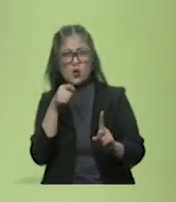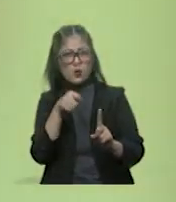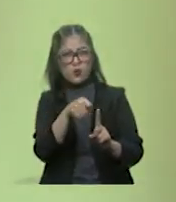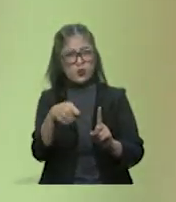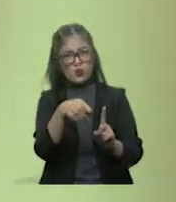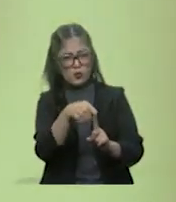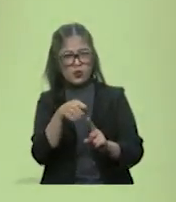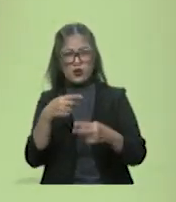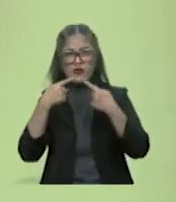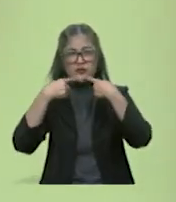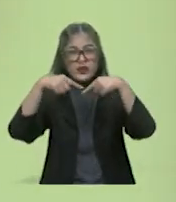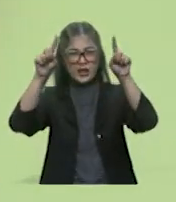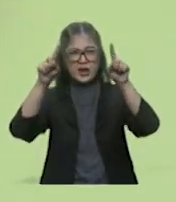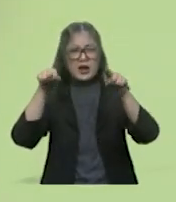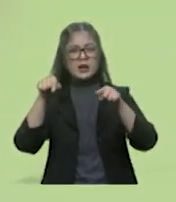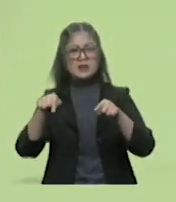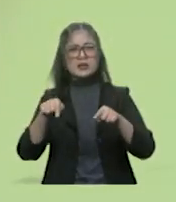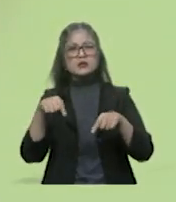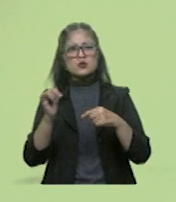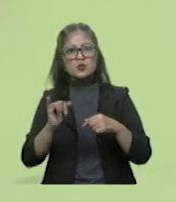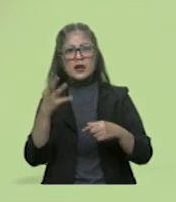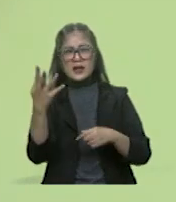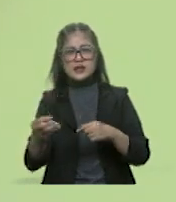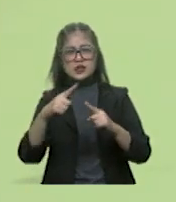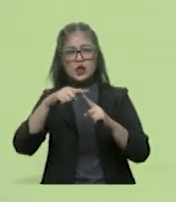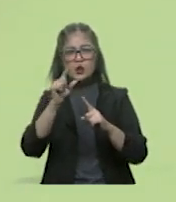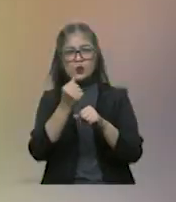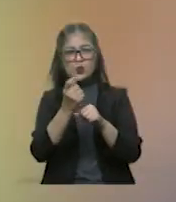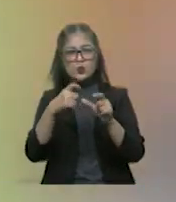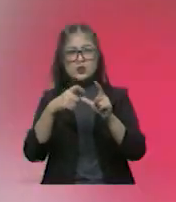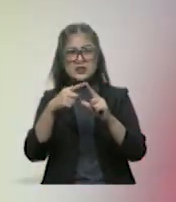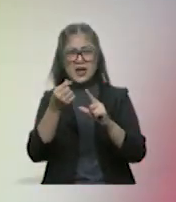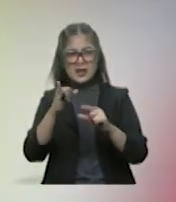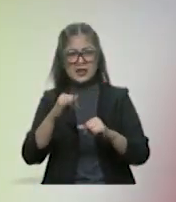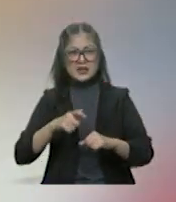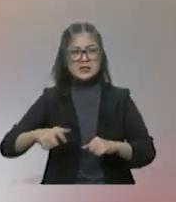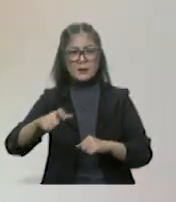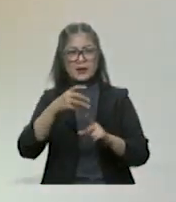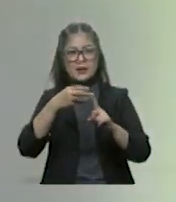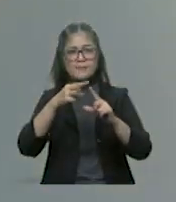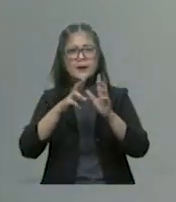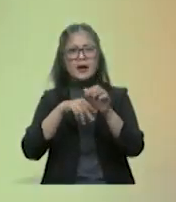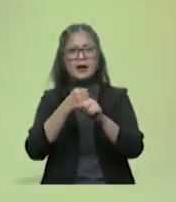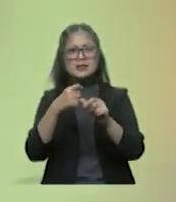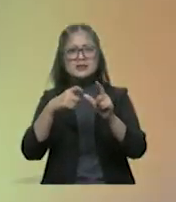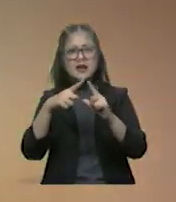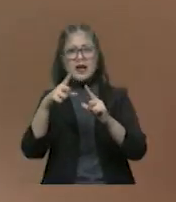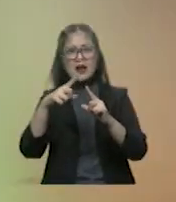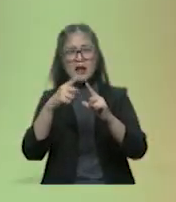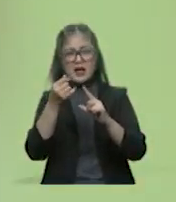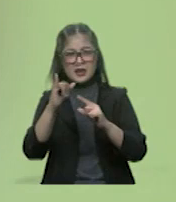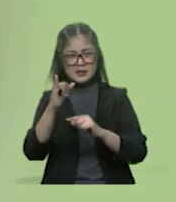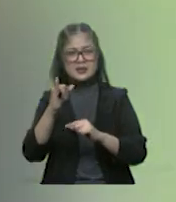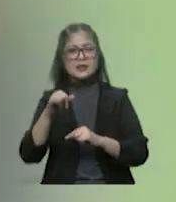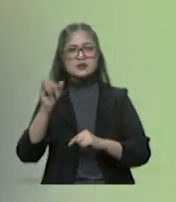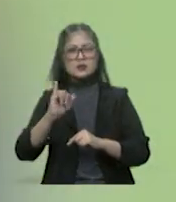ini viral di media sosial, diduga terjadi di Desa Tugusari, Kecamatan Bangsal Sari, Jember, Jawa Timur.